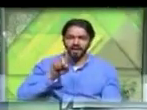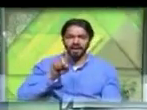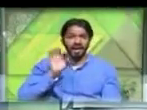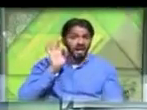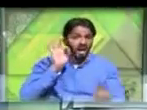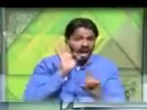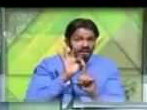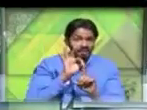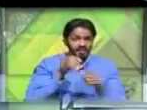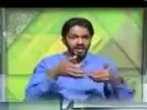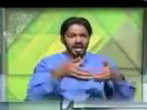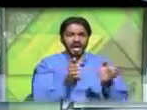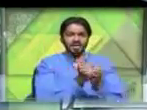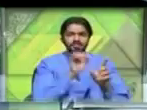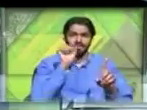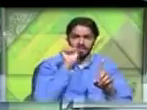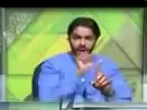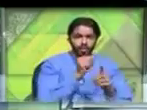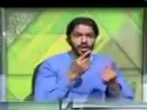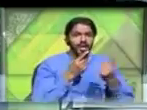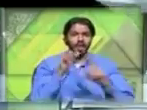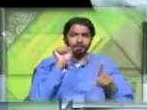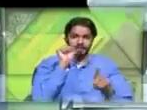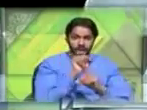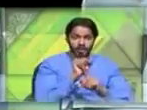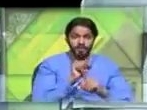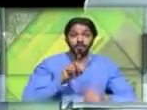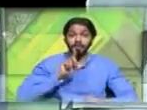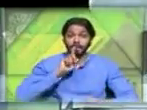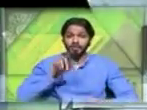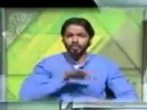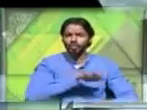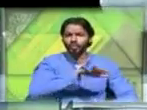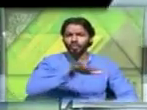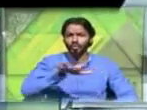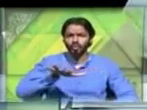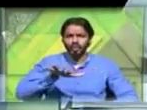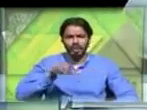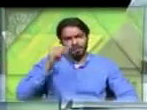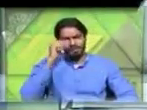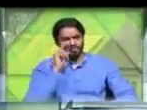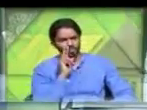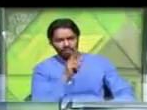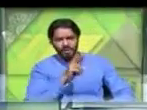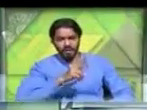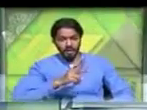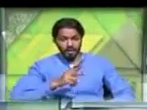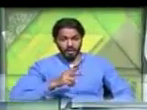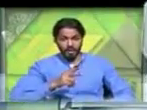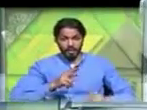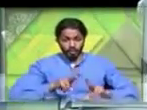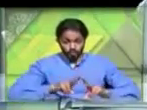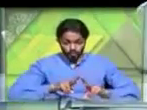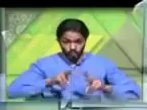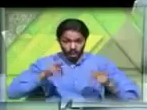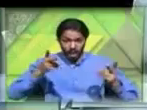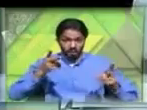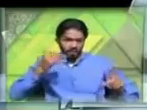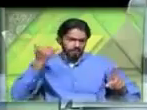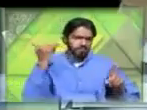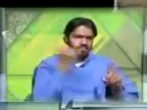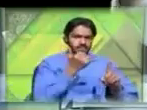من خالفهم، بل يغضبون على من خالفهم وإن كان